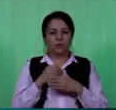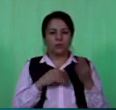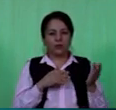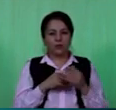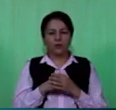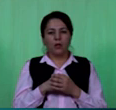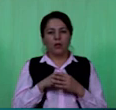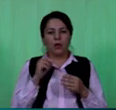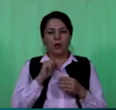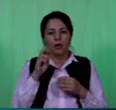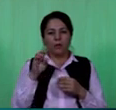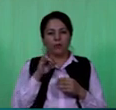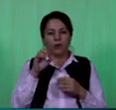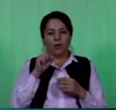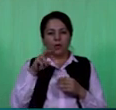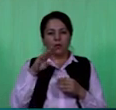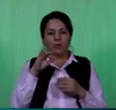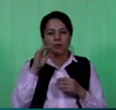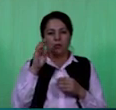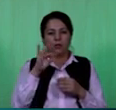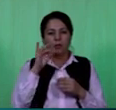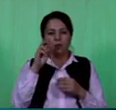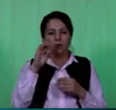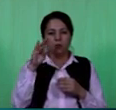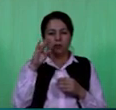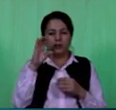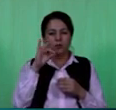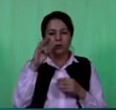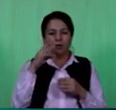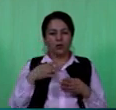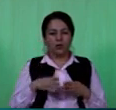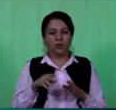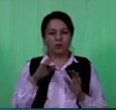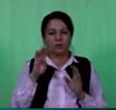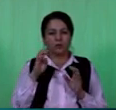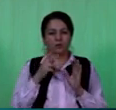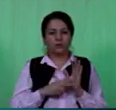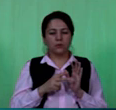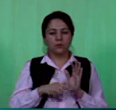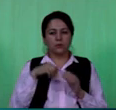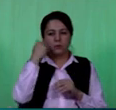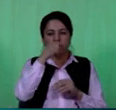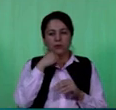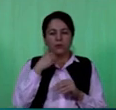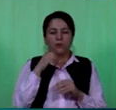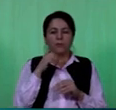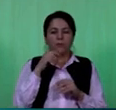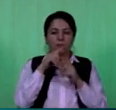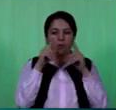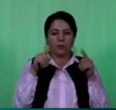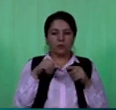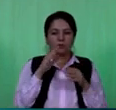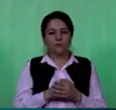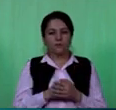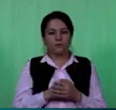абу али ибн сина родился в девятьсот восьмидесятом году посмотрите портрет его находится справа от